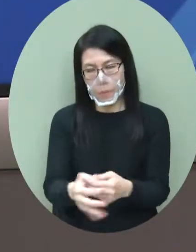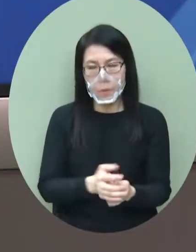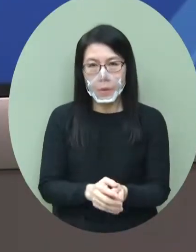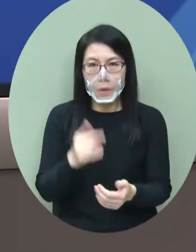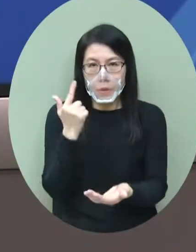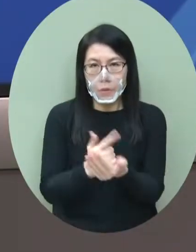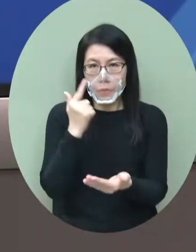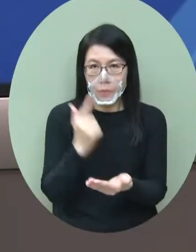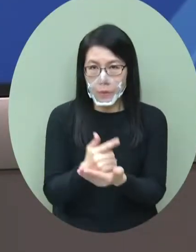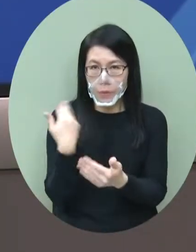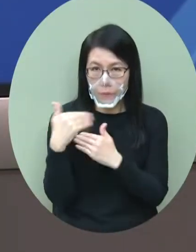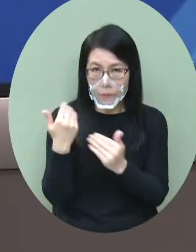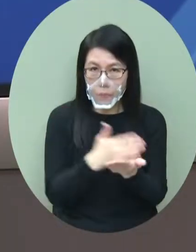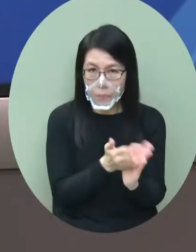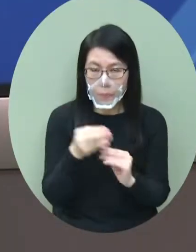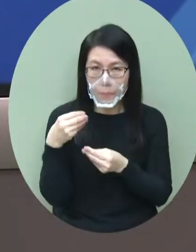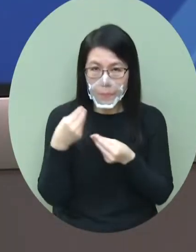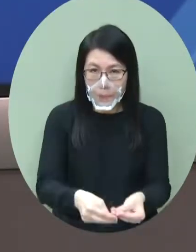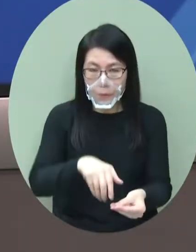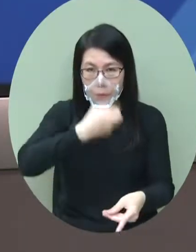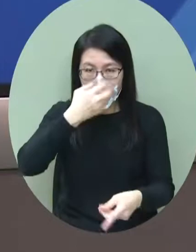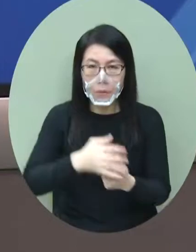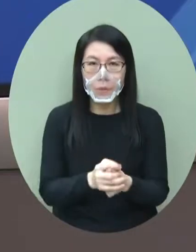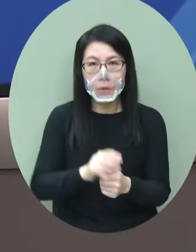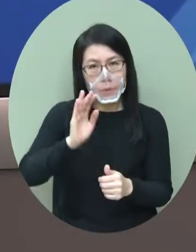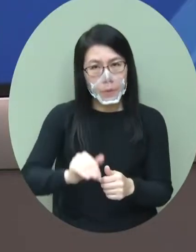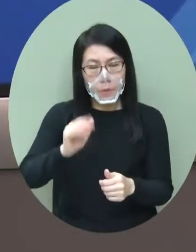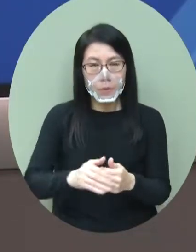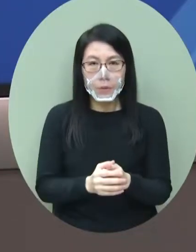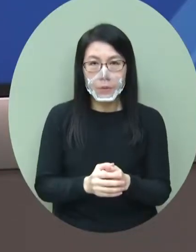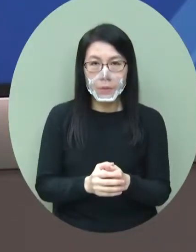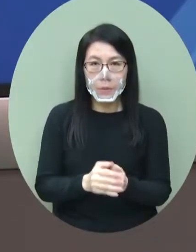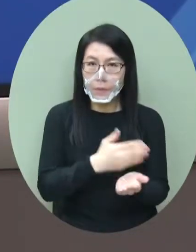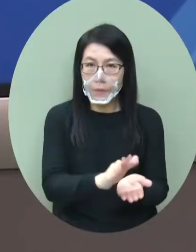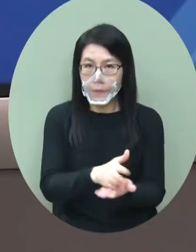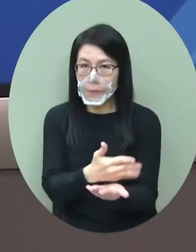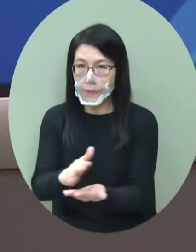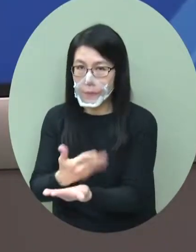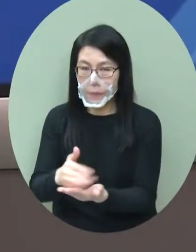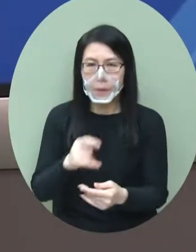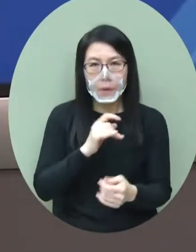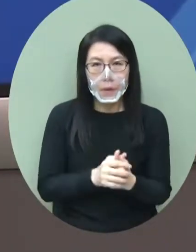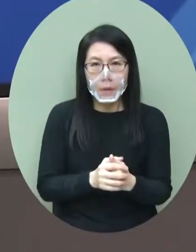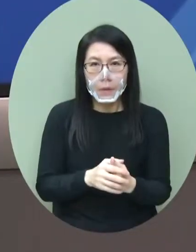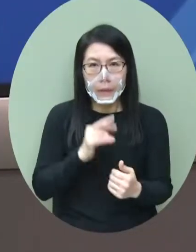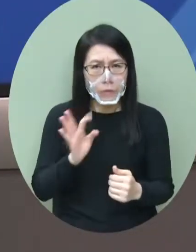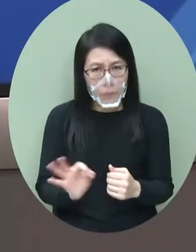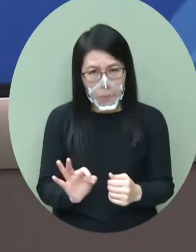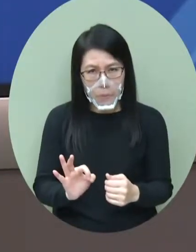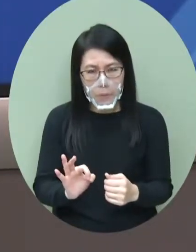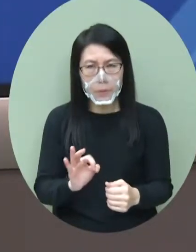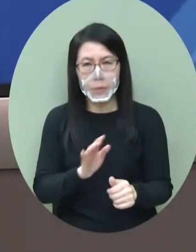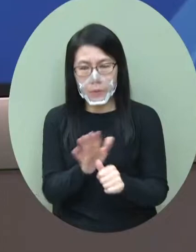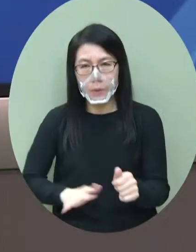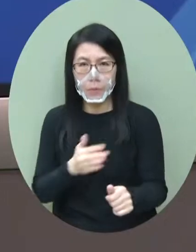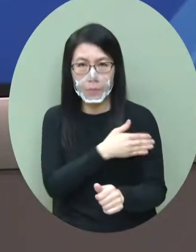确保这些那么重要的物资能够到港，还有就是能够分发的话呢，其实呢会影